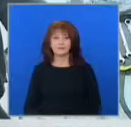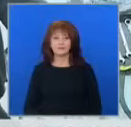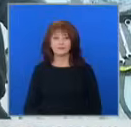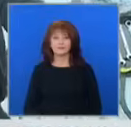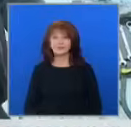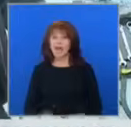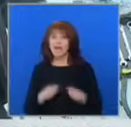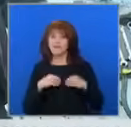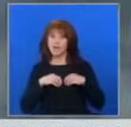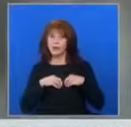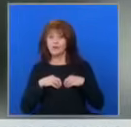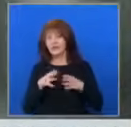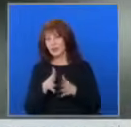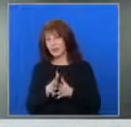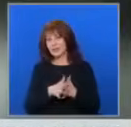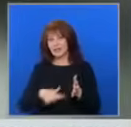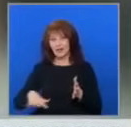И вдъхновител за гражданите.